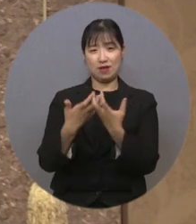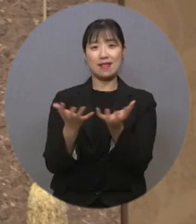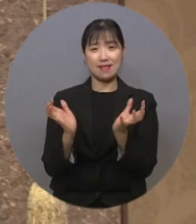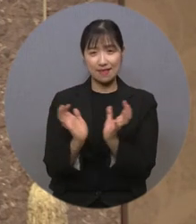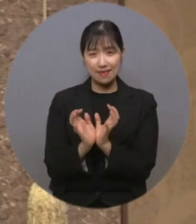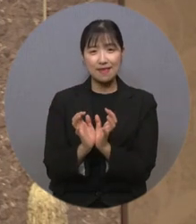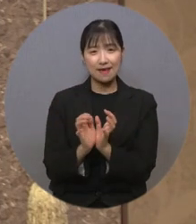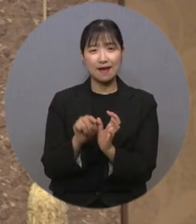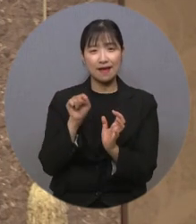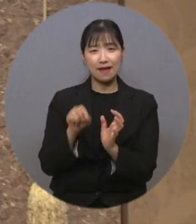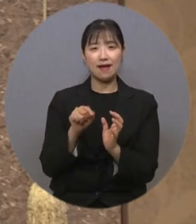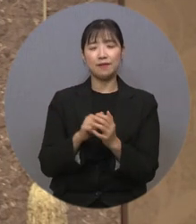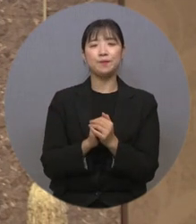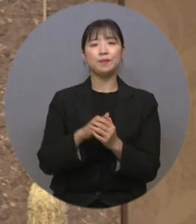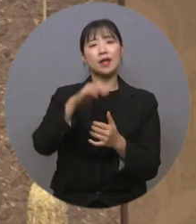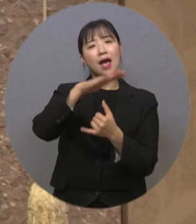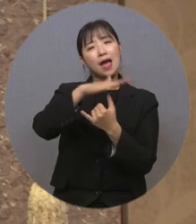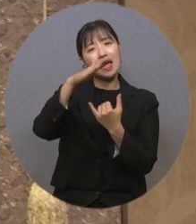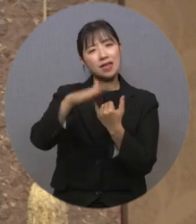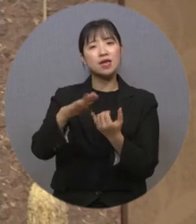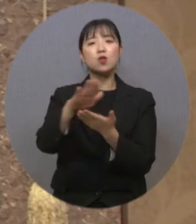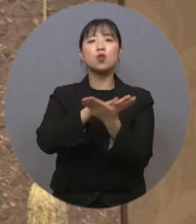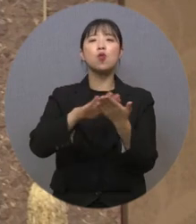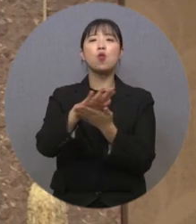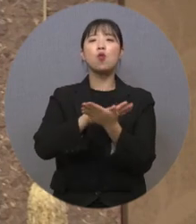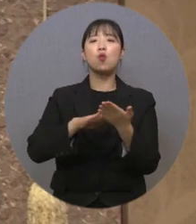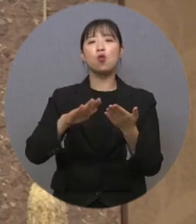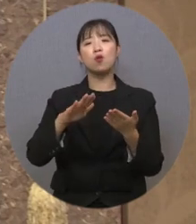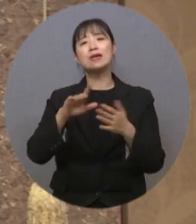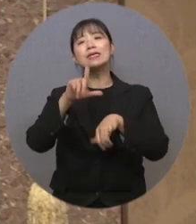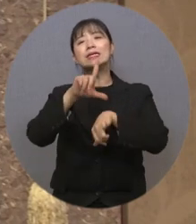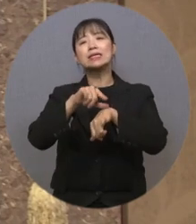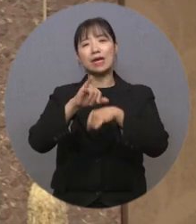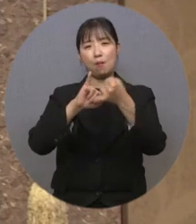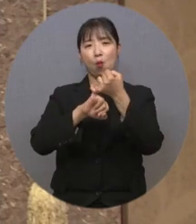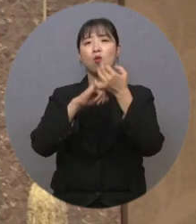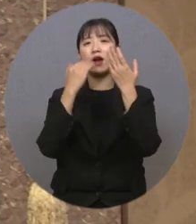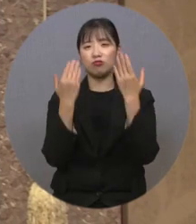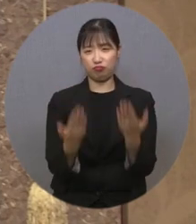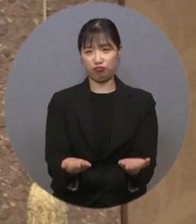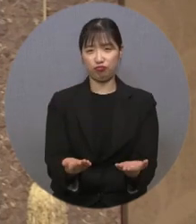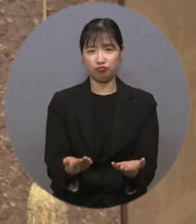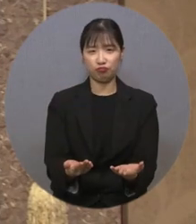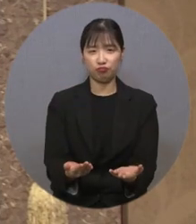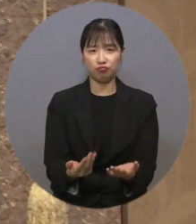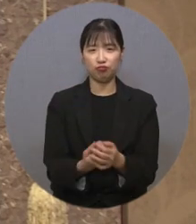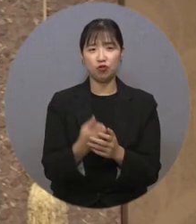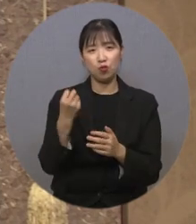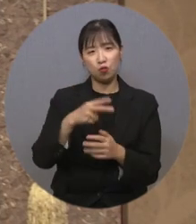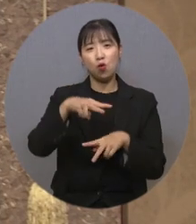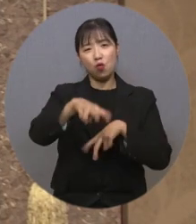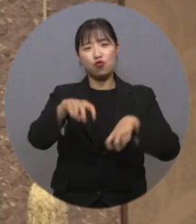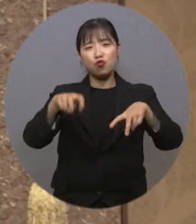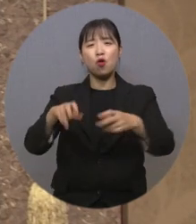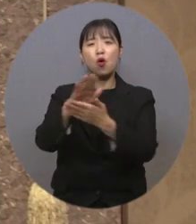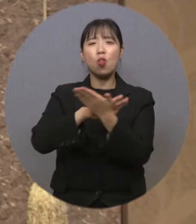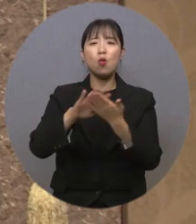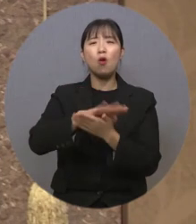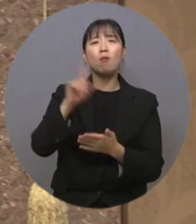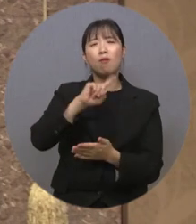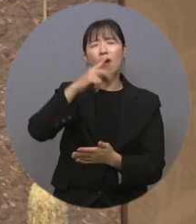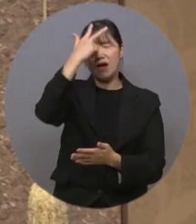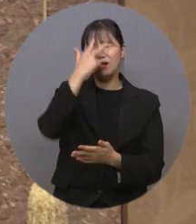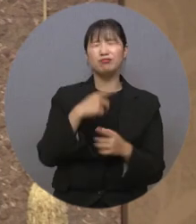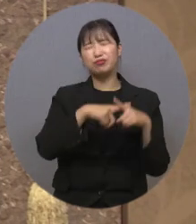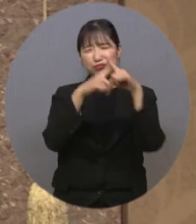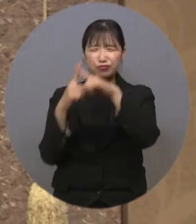기초단체나 광역자치단체가 아이들이 뛰어놀 수 있는 시간을 보장해주고 또 뛰어논다는 것이 그냥